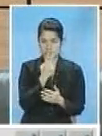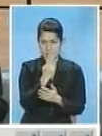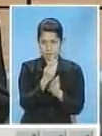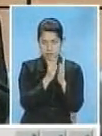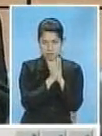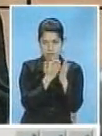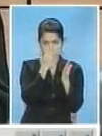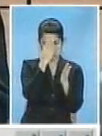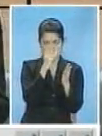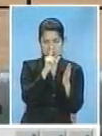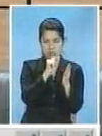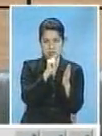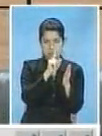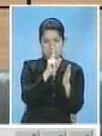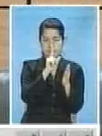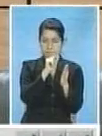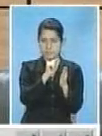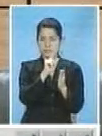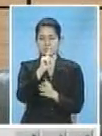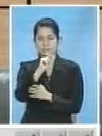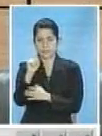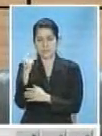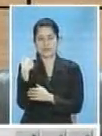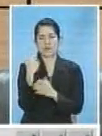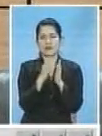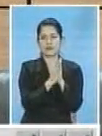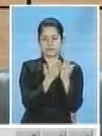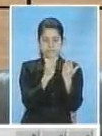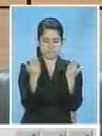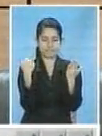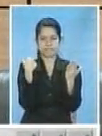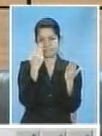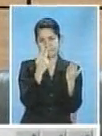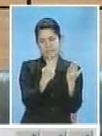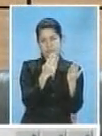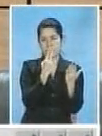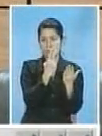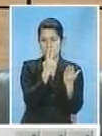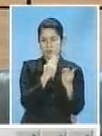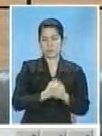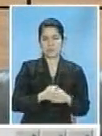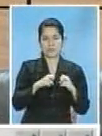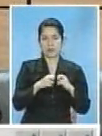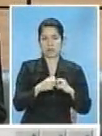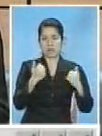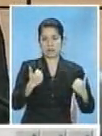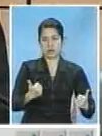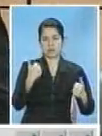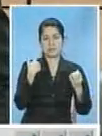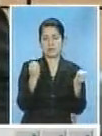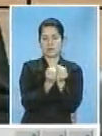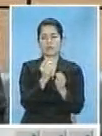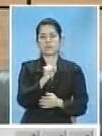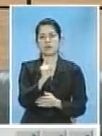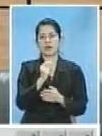ครับถ้าอ่านดูจะเห็นว่างบประมาณทั้งหมดเป็นงบประมาณที่ทำไว้ก่อนครับไม่ได้ดูเลยว่าสถานการณ์วันนี้เป็นอย่างไรที่ท่